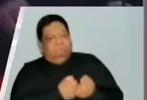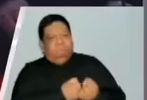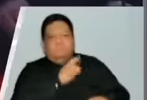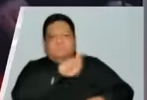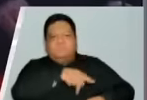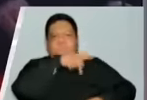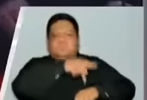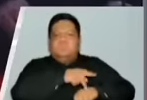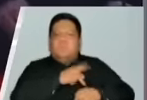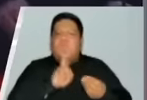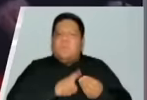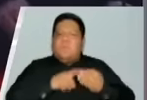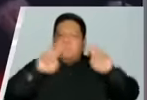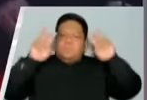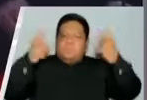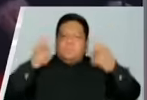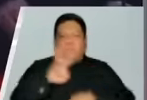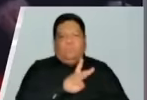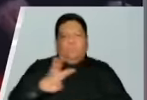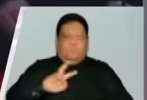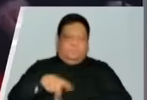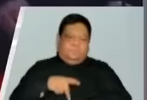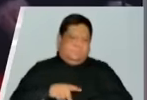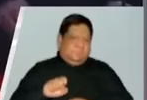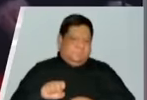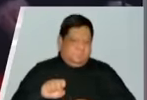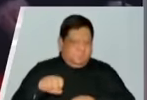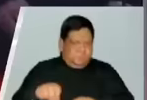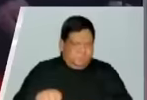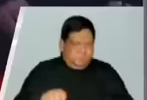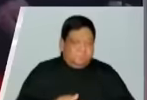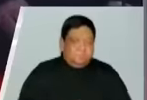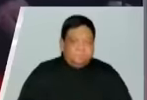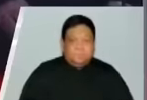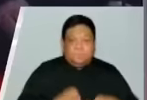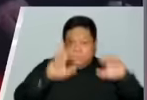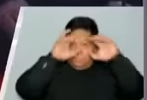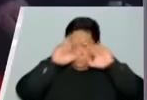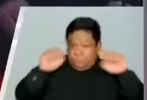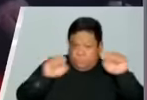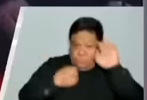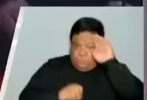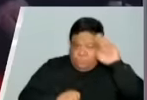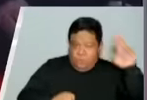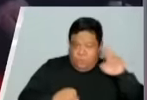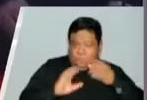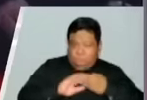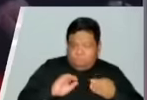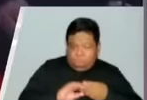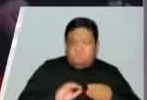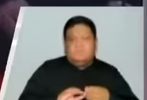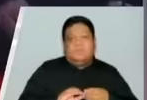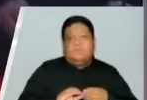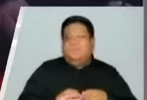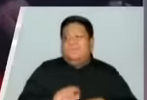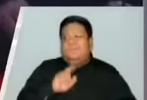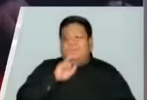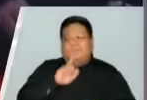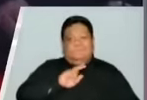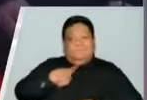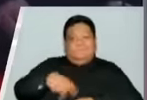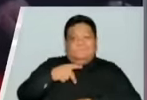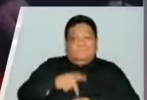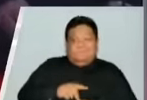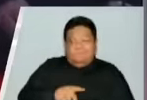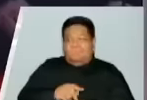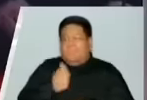West Philippine Sea. Binigyan din ni Pangulong Bongbong Marcos na di kinikilala ng Pilipinas at ng kahit anong